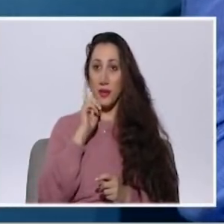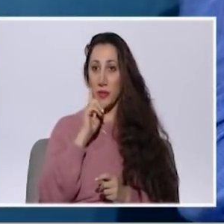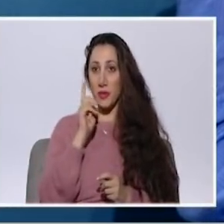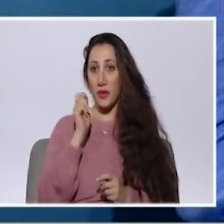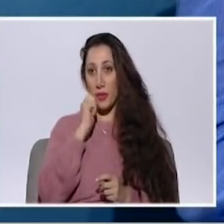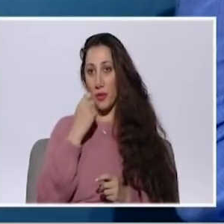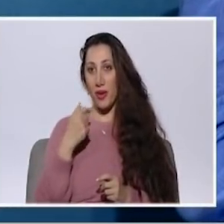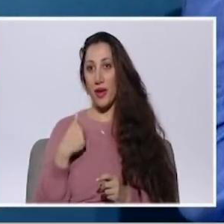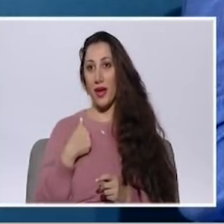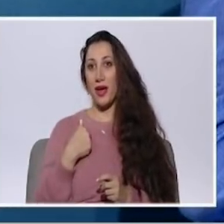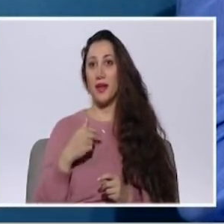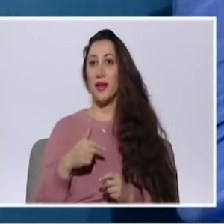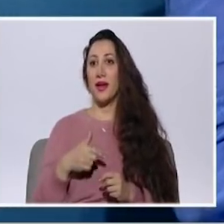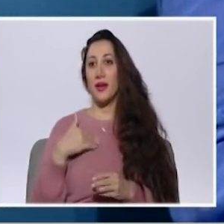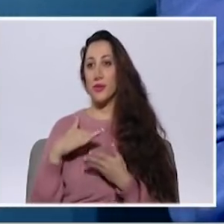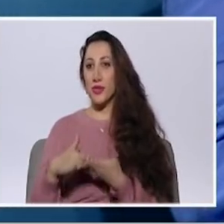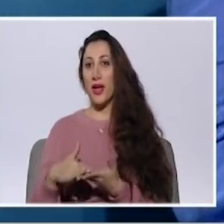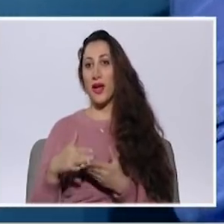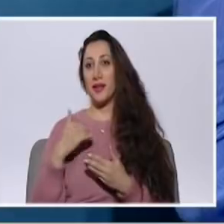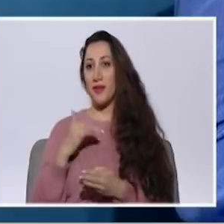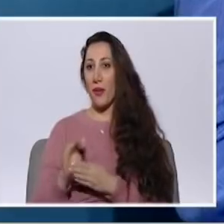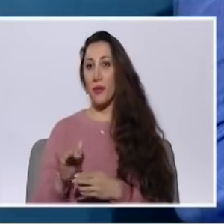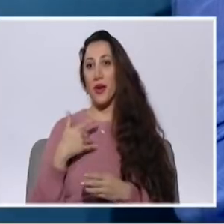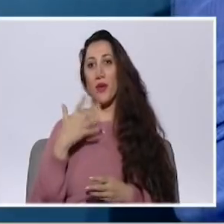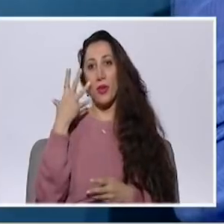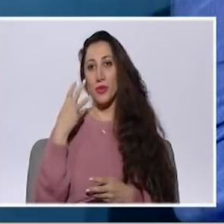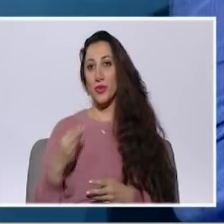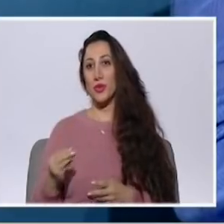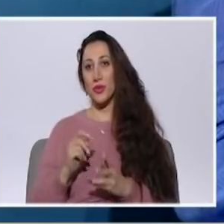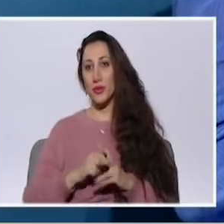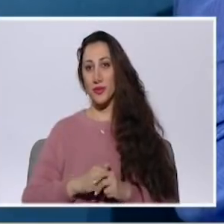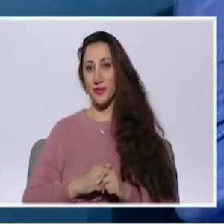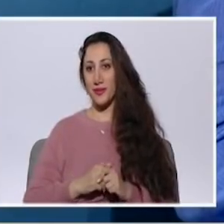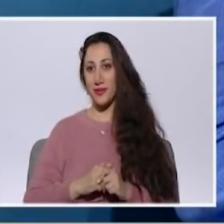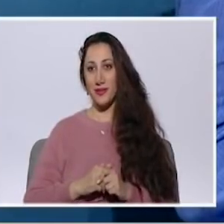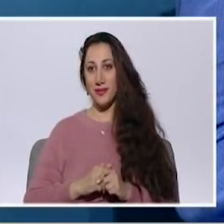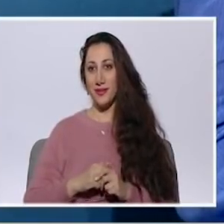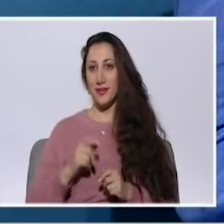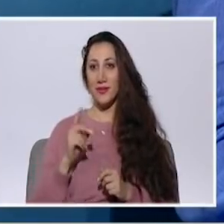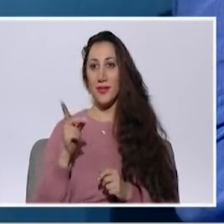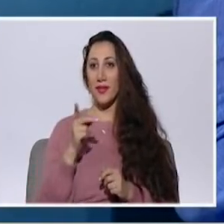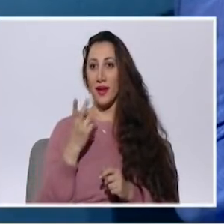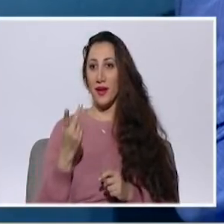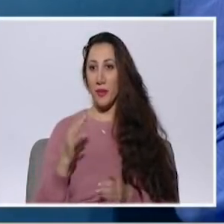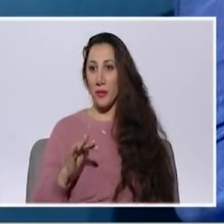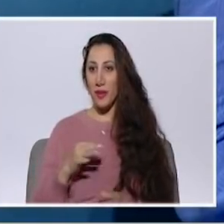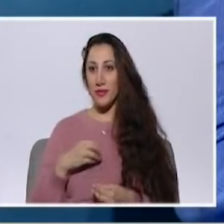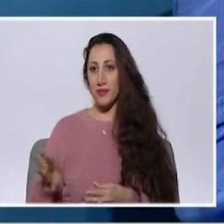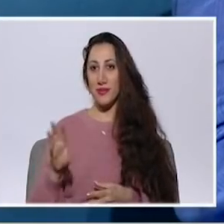والدها هتبقى في رساله. وعلى ما اعتقد اللي بيعمل كده يعني دي حتى ما فصلتش